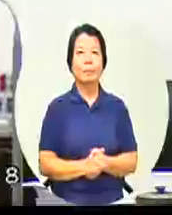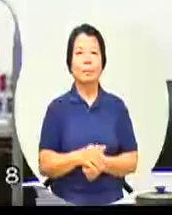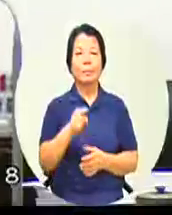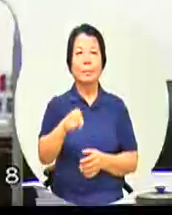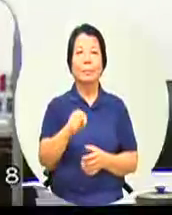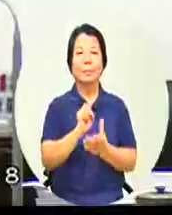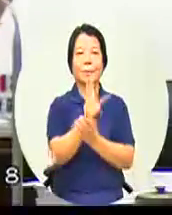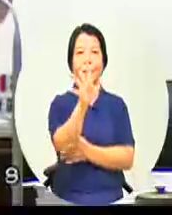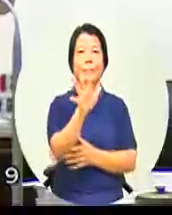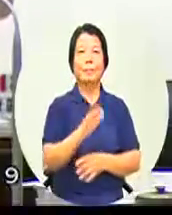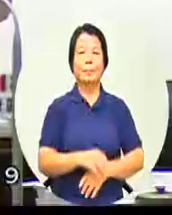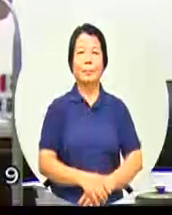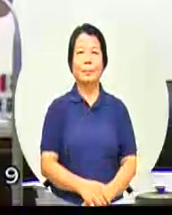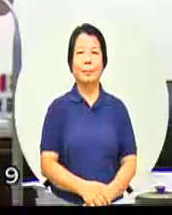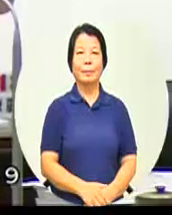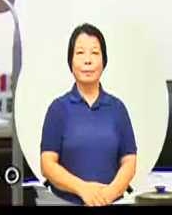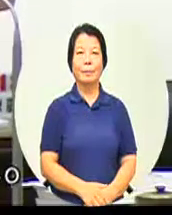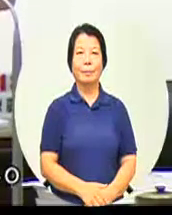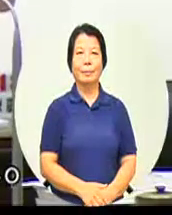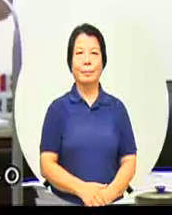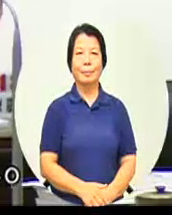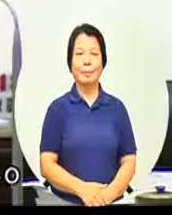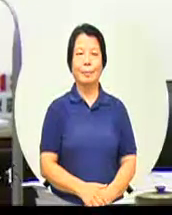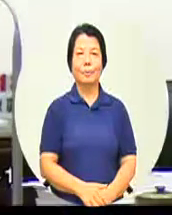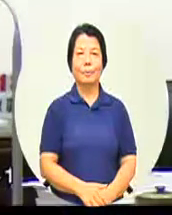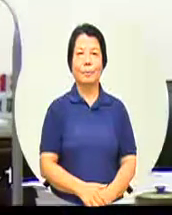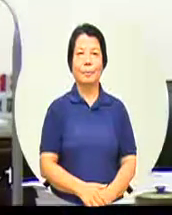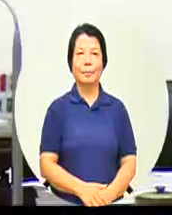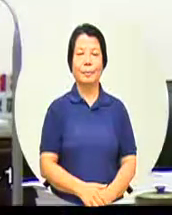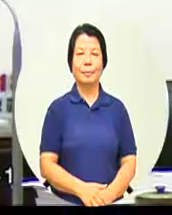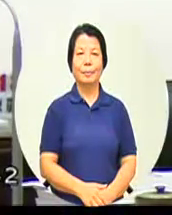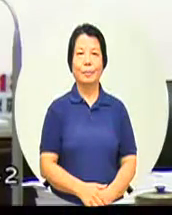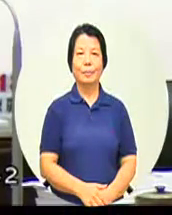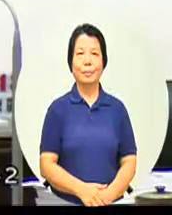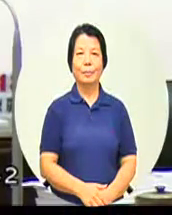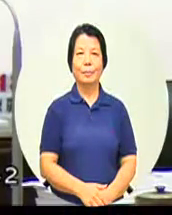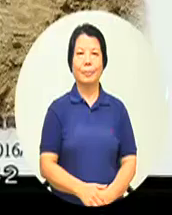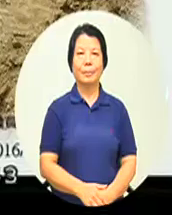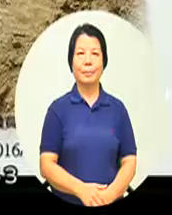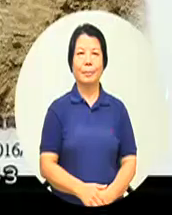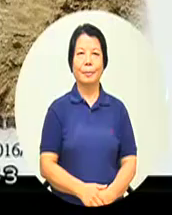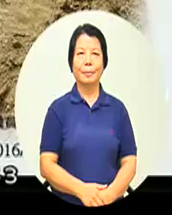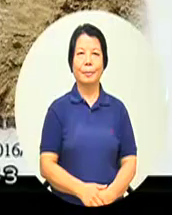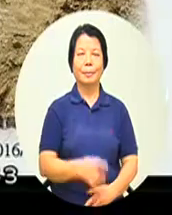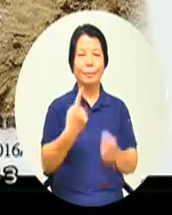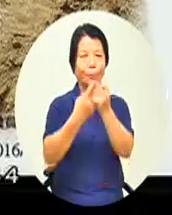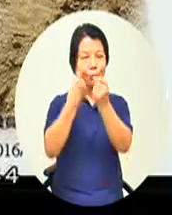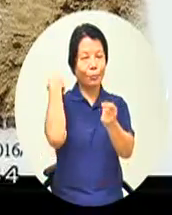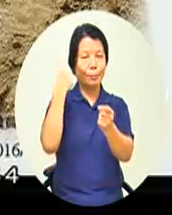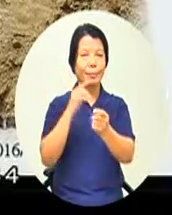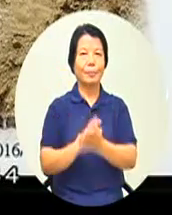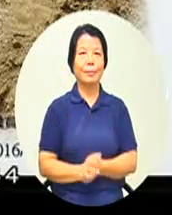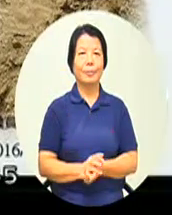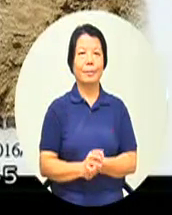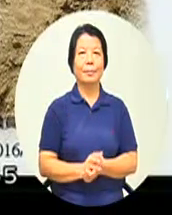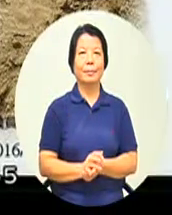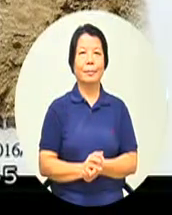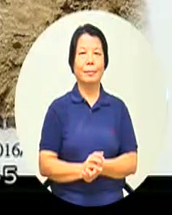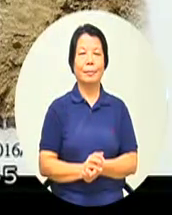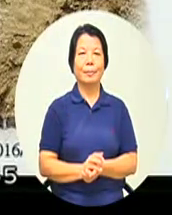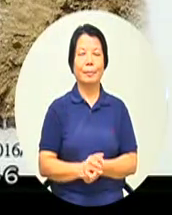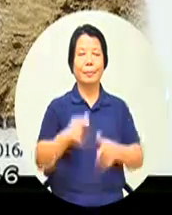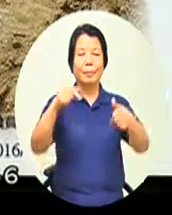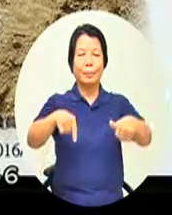张是这个去年哈，去年这因为西门的那